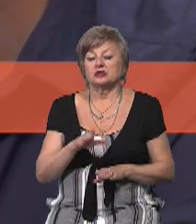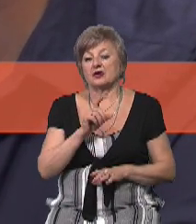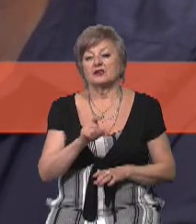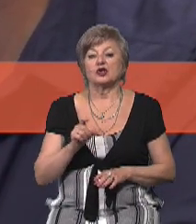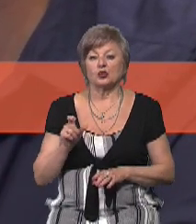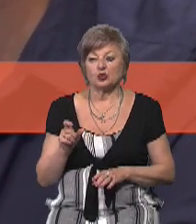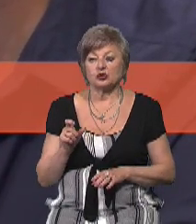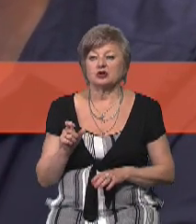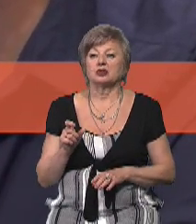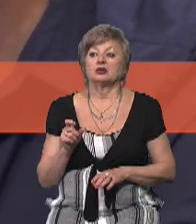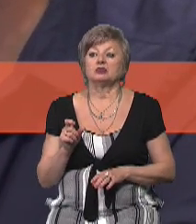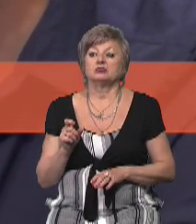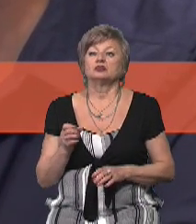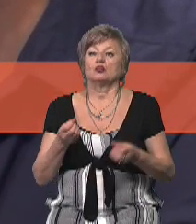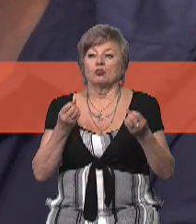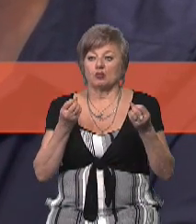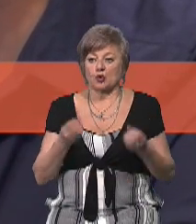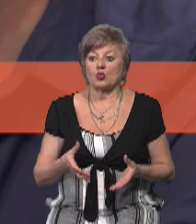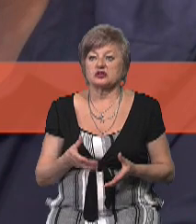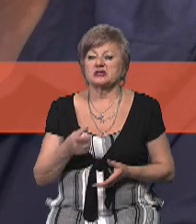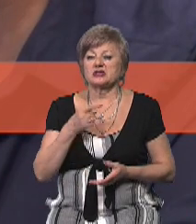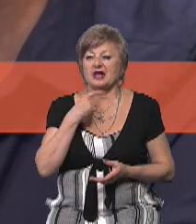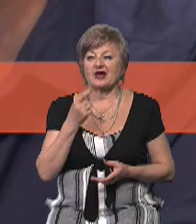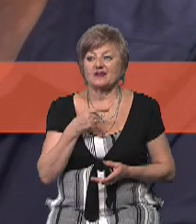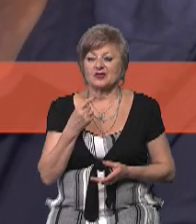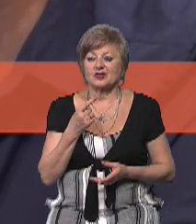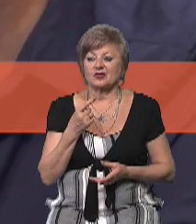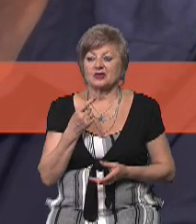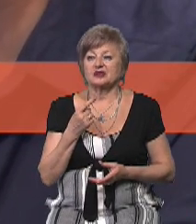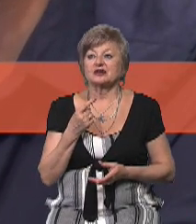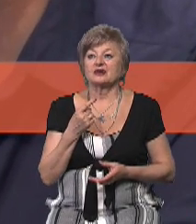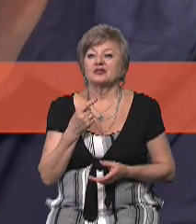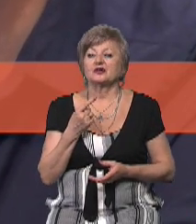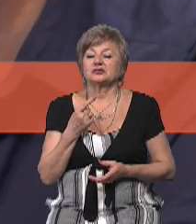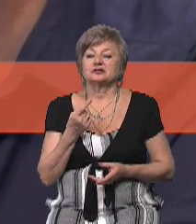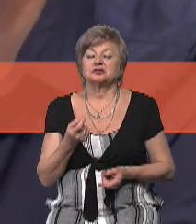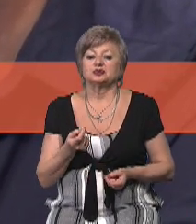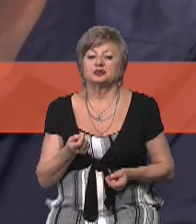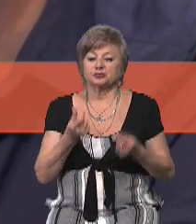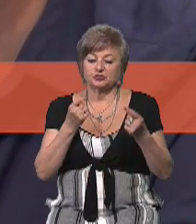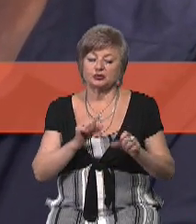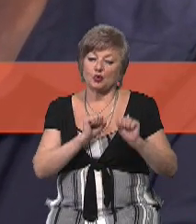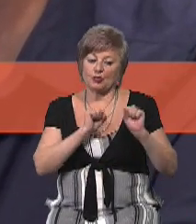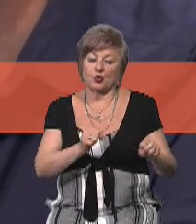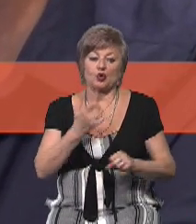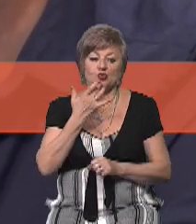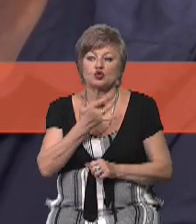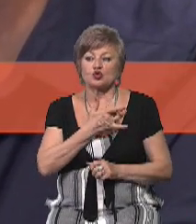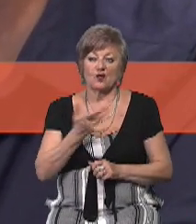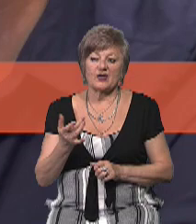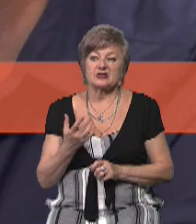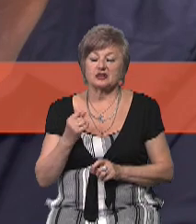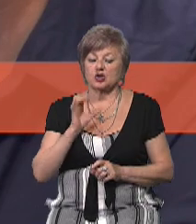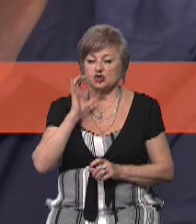доволі, який просто так, говорячи сучасною мовою, пощіпував, да, оборону радянську, от, і ніяких